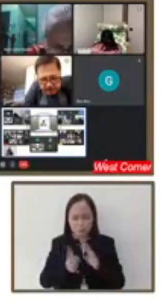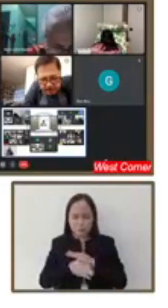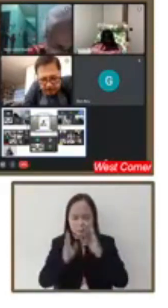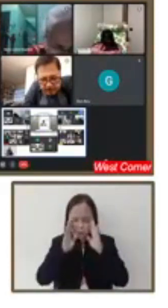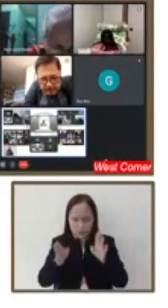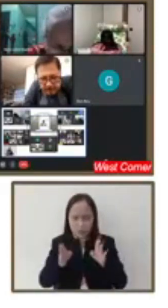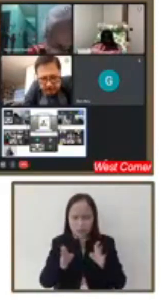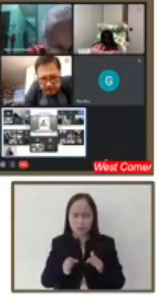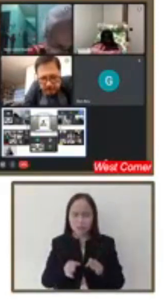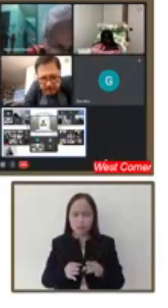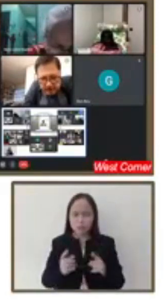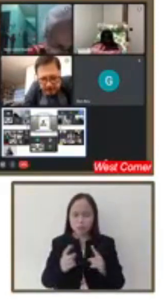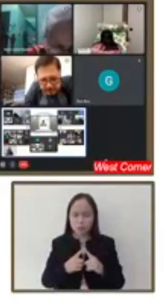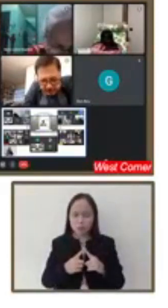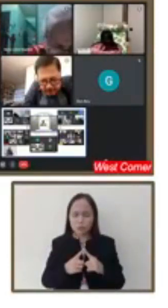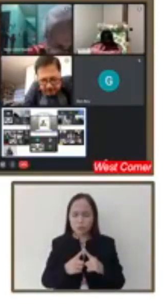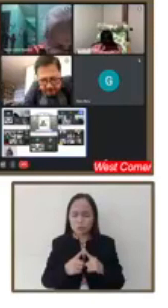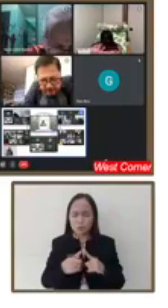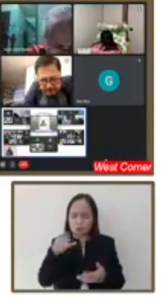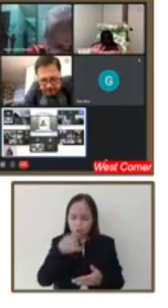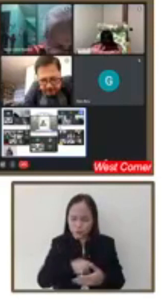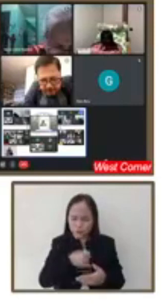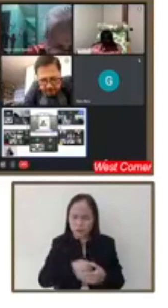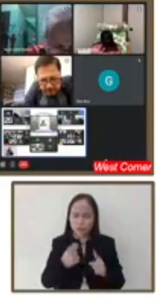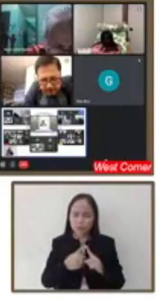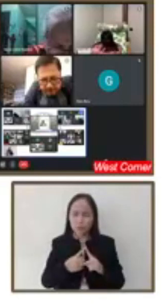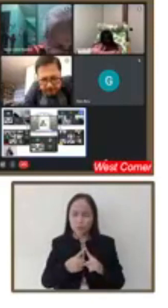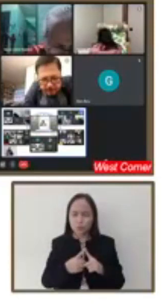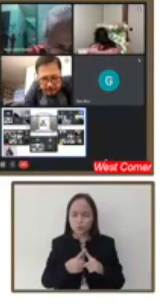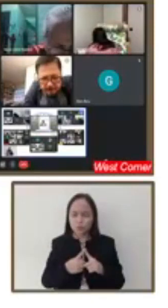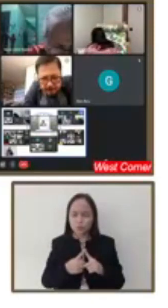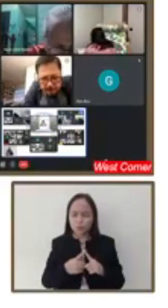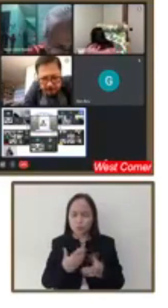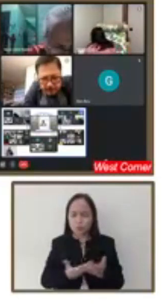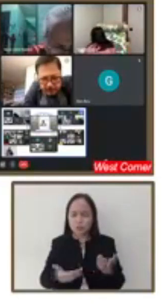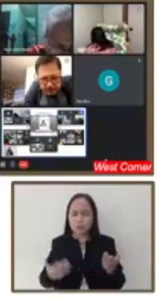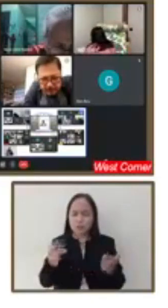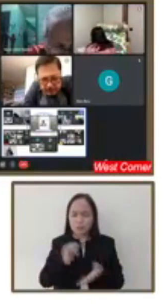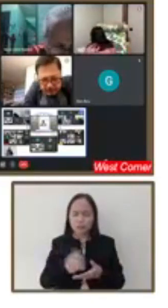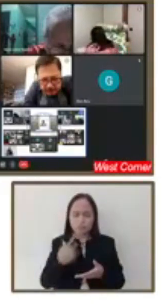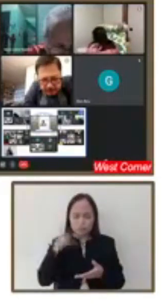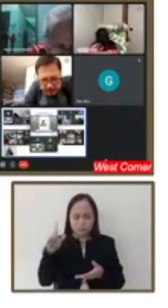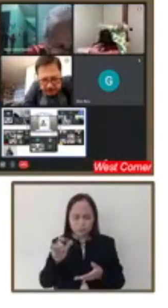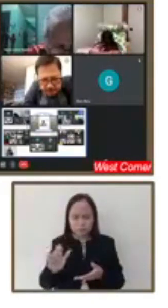kami at mag-invest sa mga bagay na mayroong eternal value.